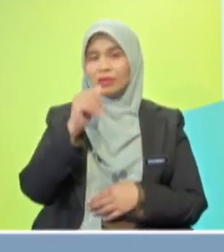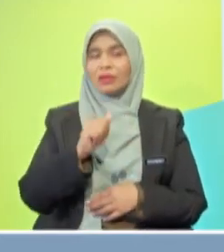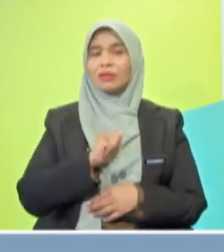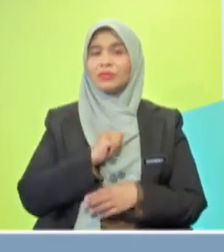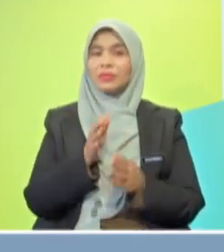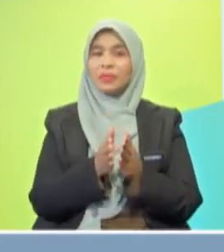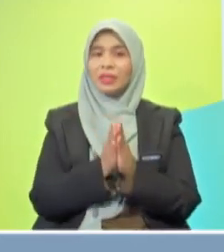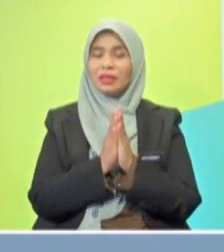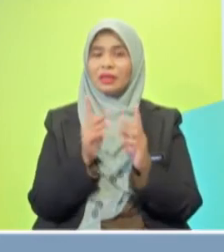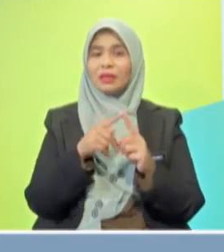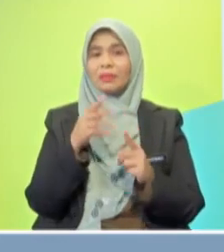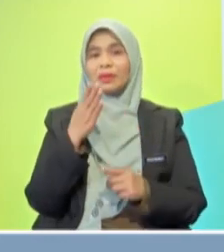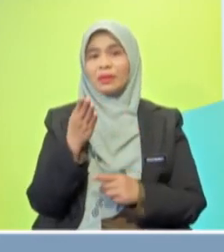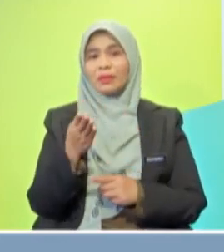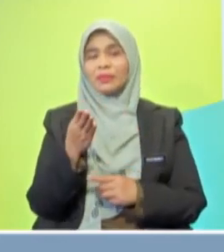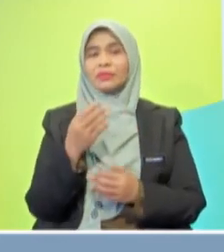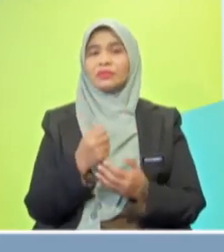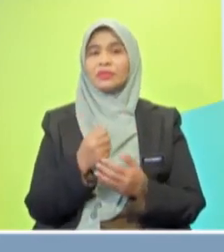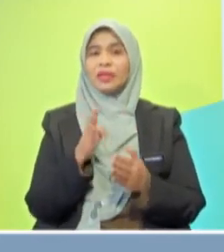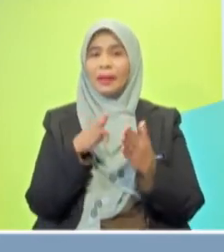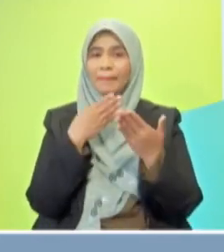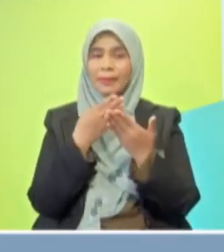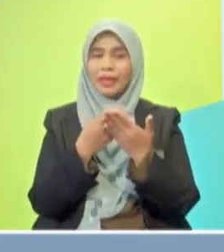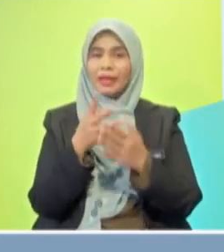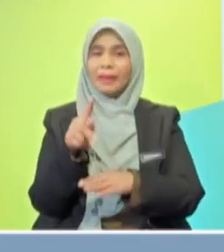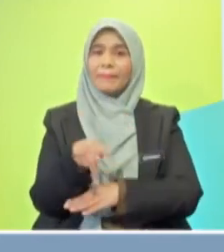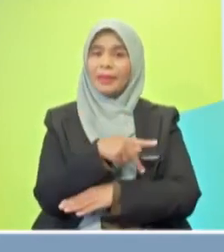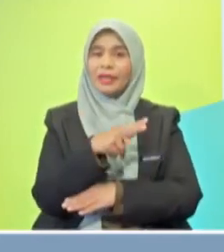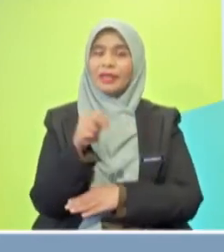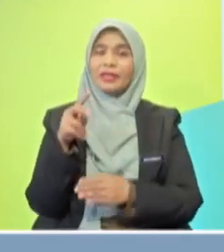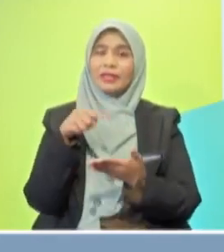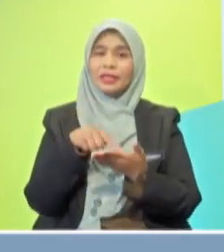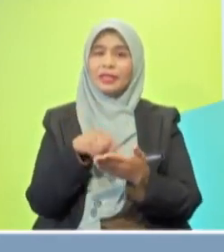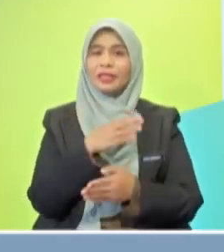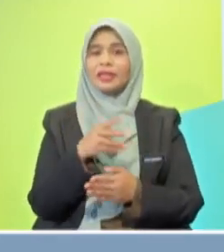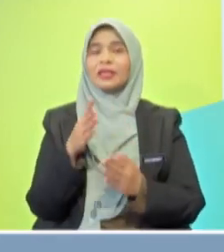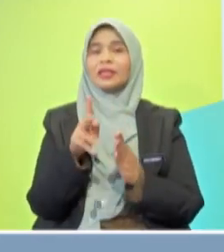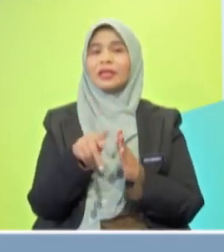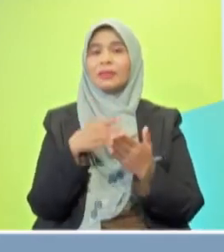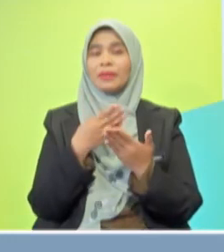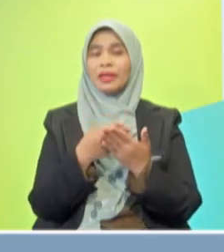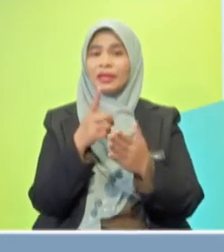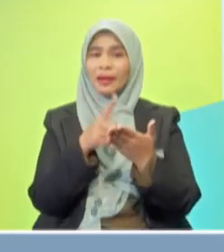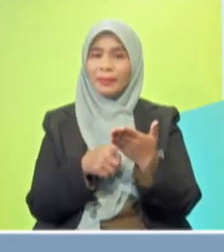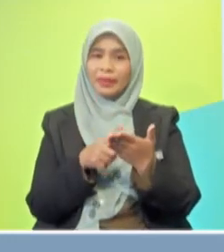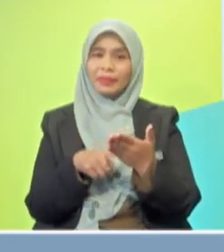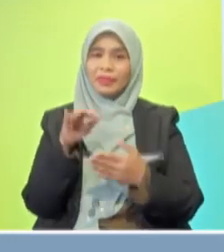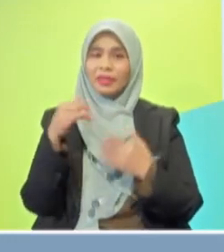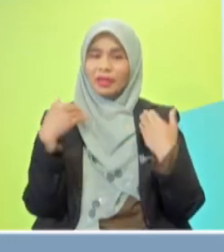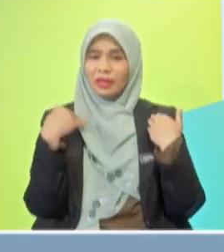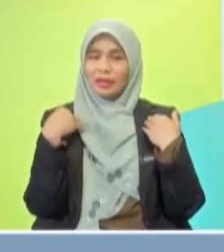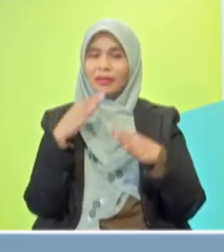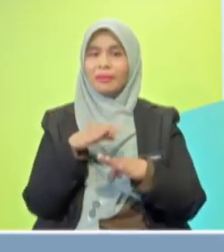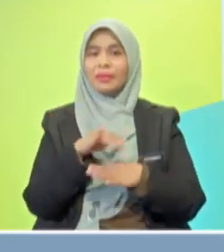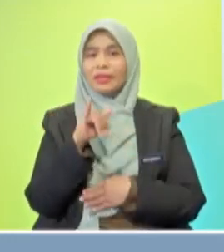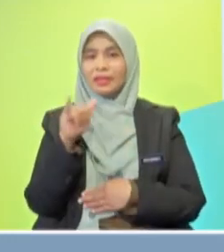meminta kepadamu kebaikan pakaian ini dan kebaikan apa-apa yang ada padanya.